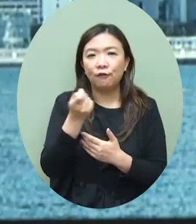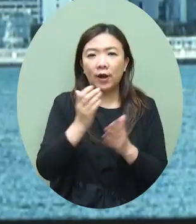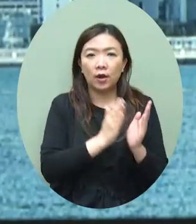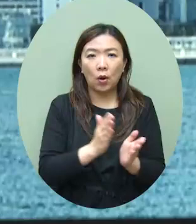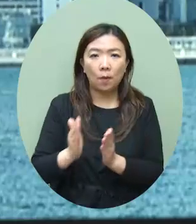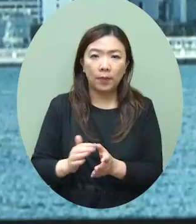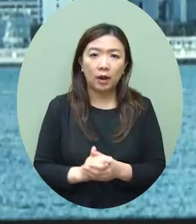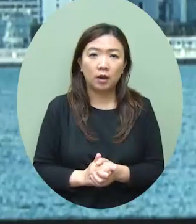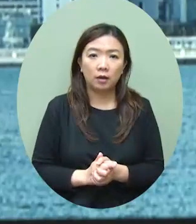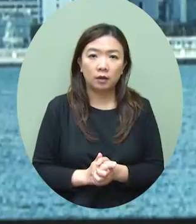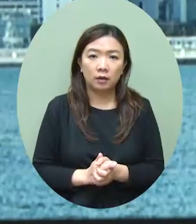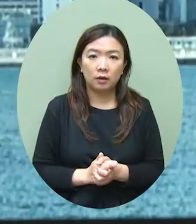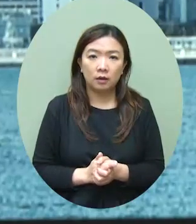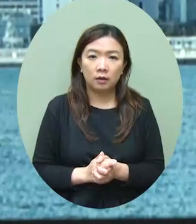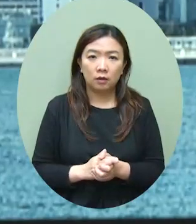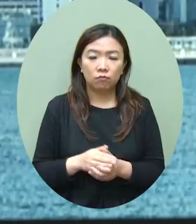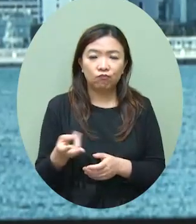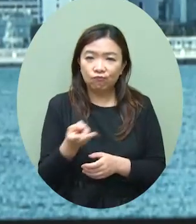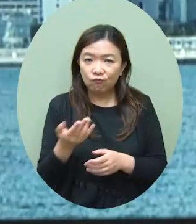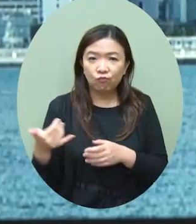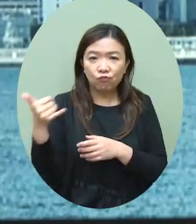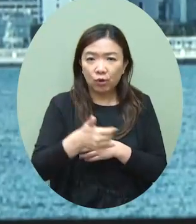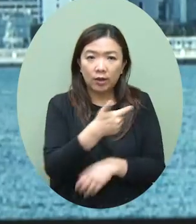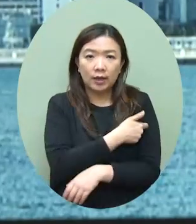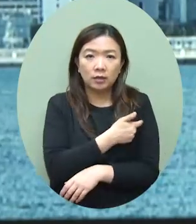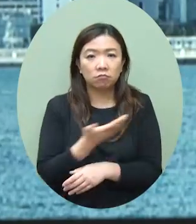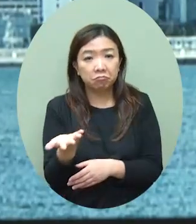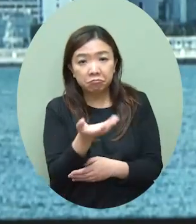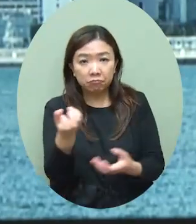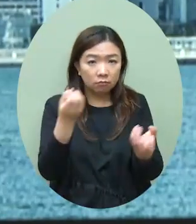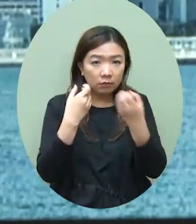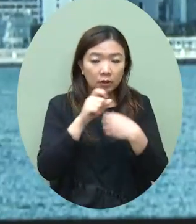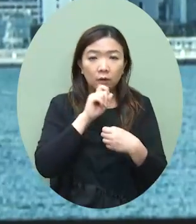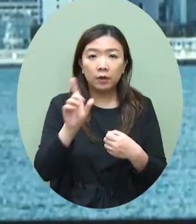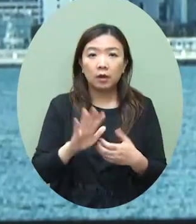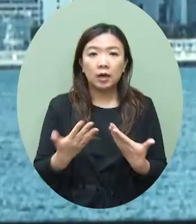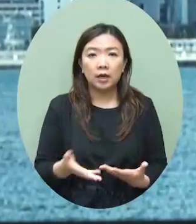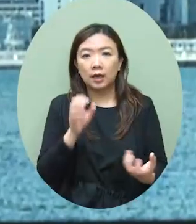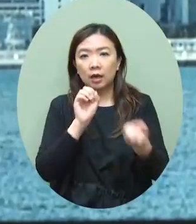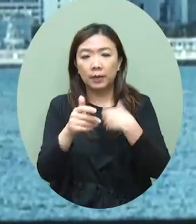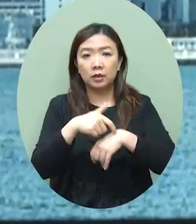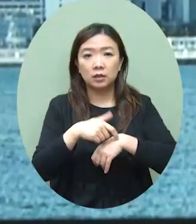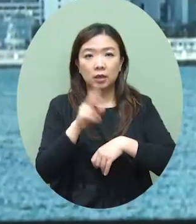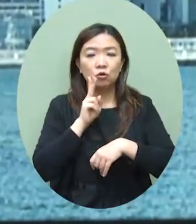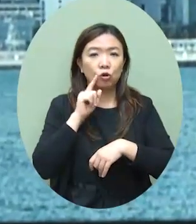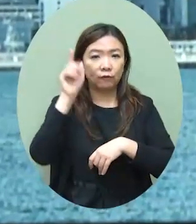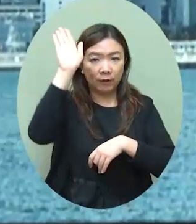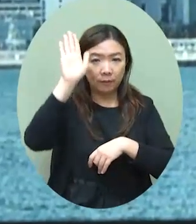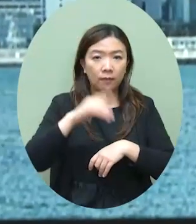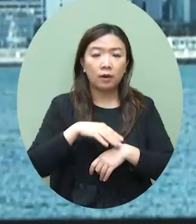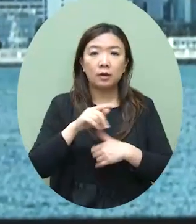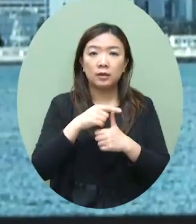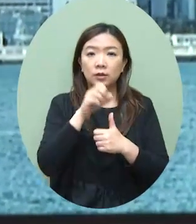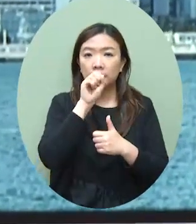排佢哋咧去接種疫苗。睇下大家有咩問題。 依家係提問時間，想發問嘅記者朋友啦，請先舉